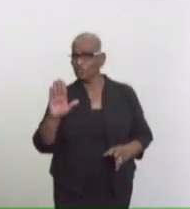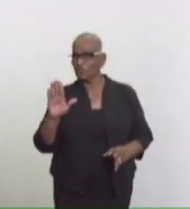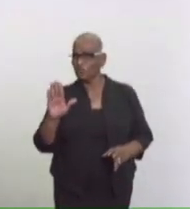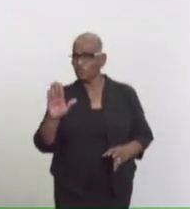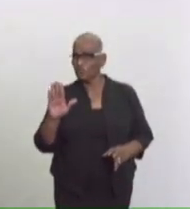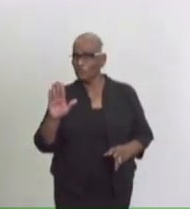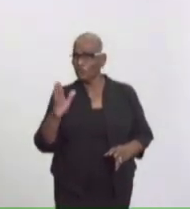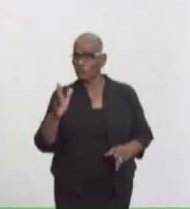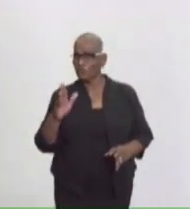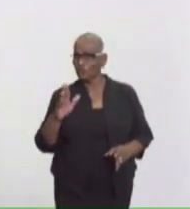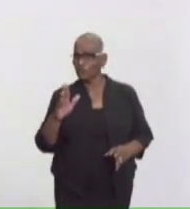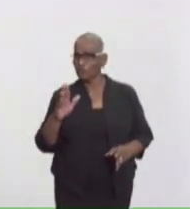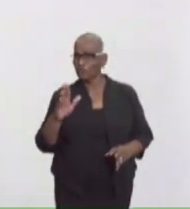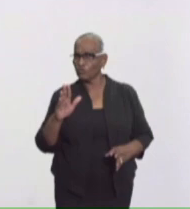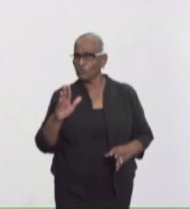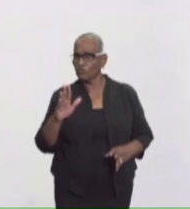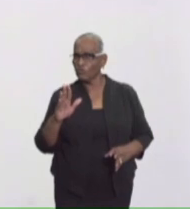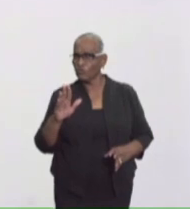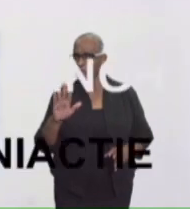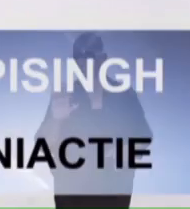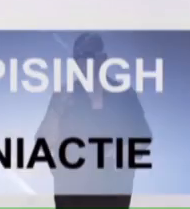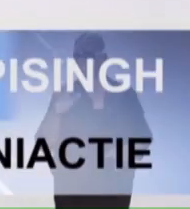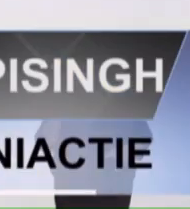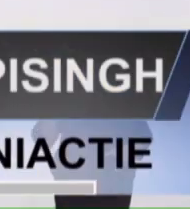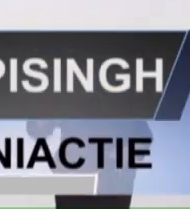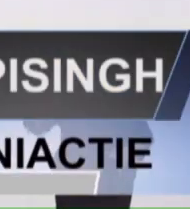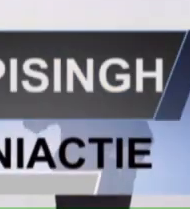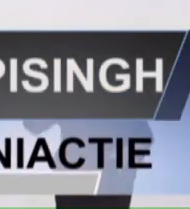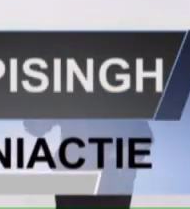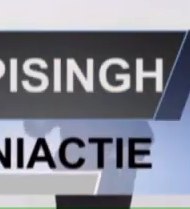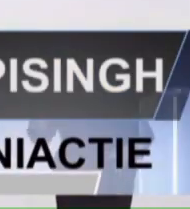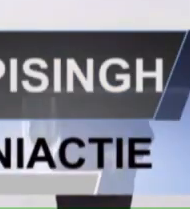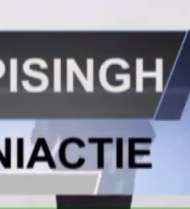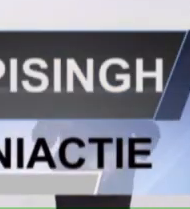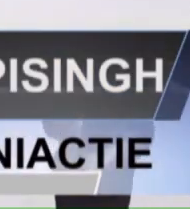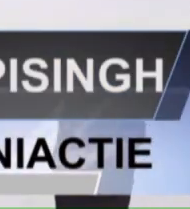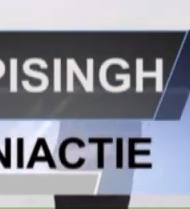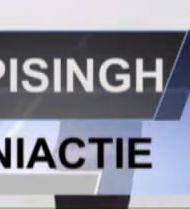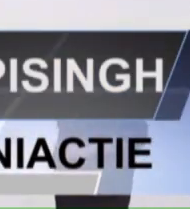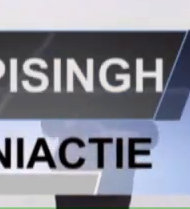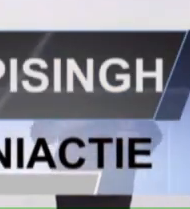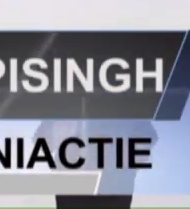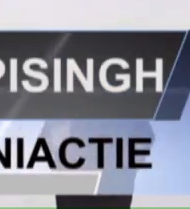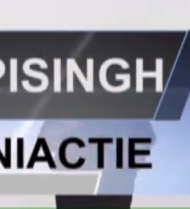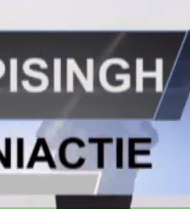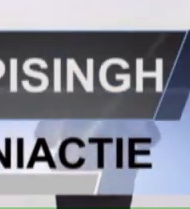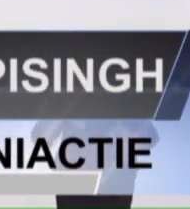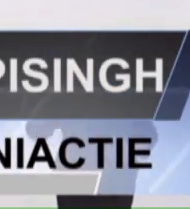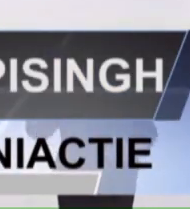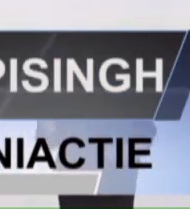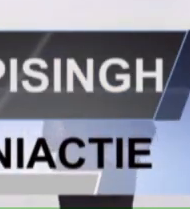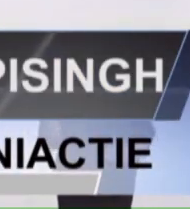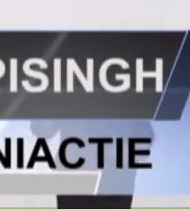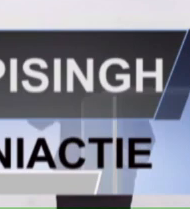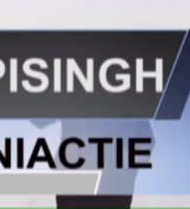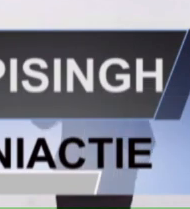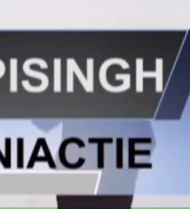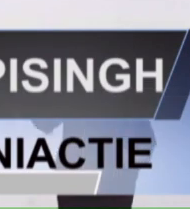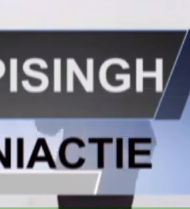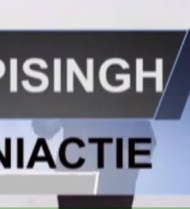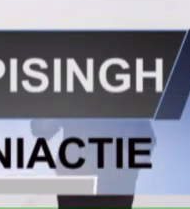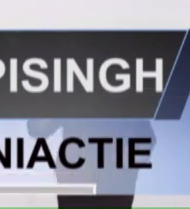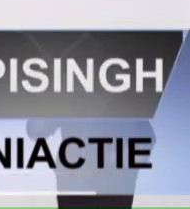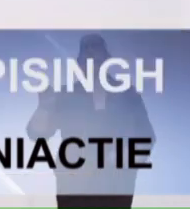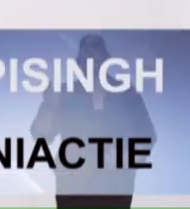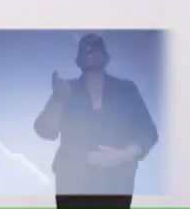er toch een booster, ook al ben je met Pfizer eerst gevaccineerd, dat er ook een booster van Pfizer wordt gegeven. Dus misschien dat het ook nog